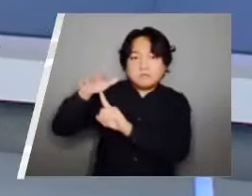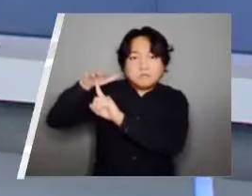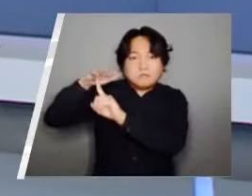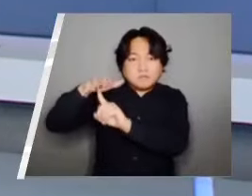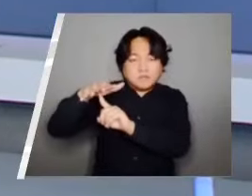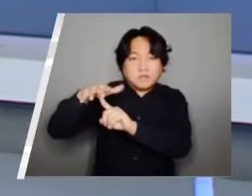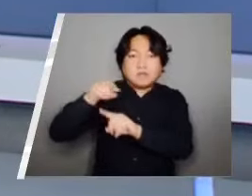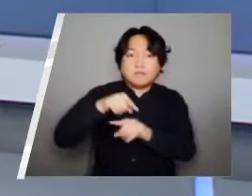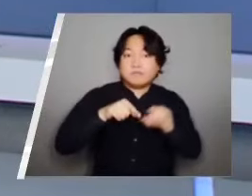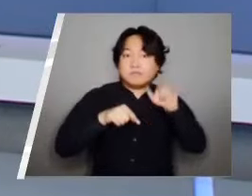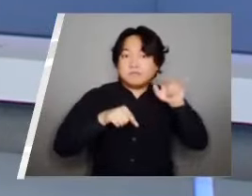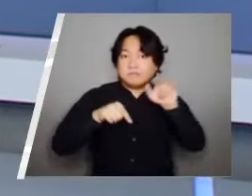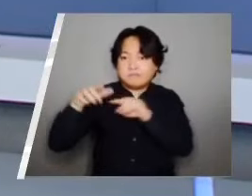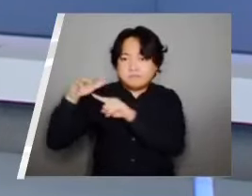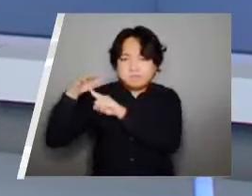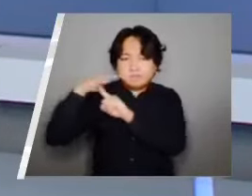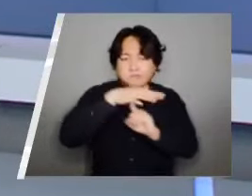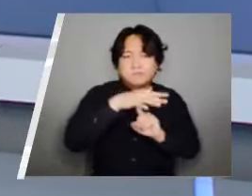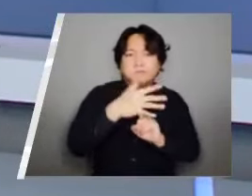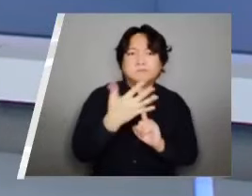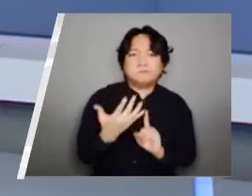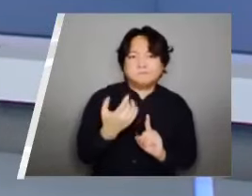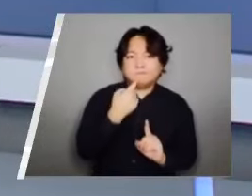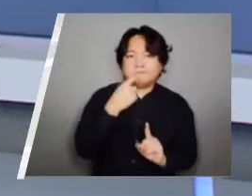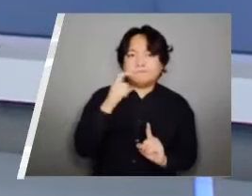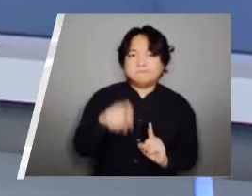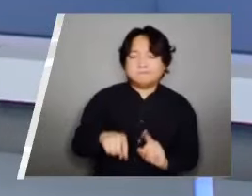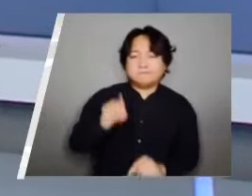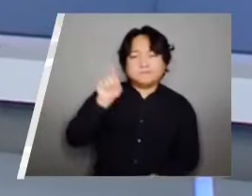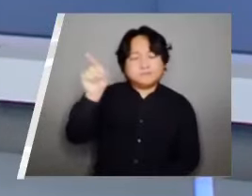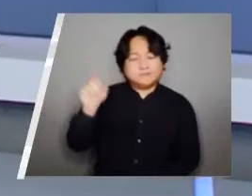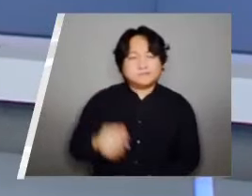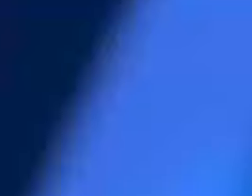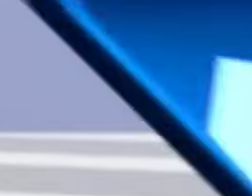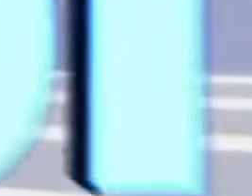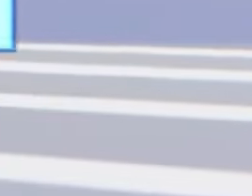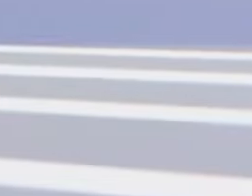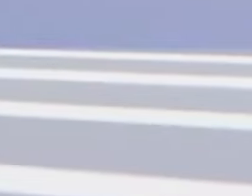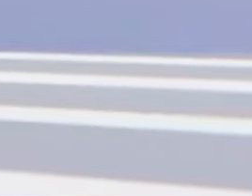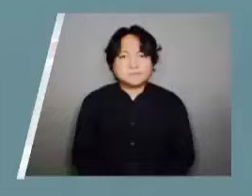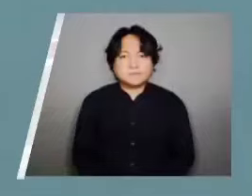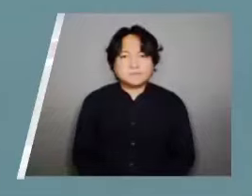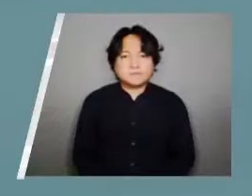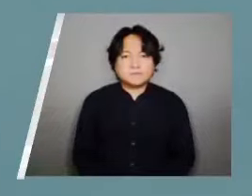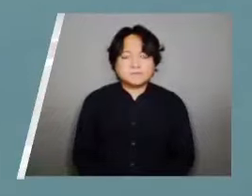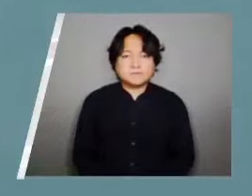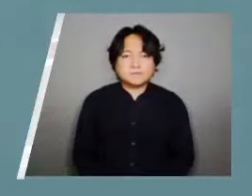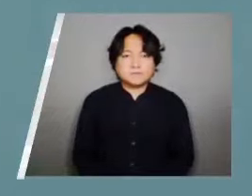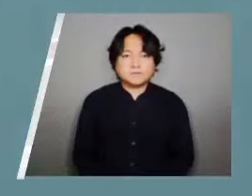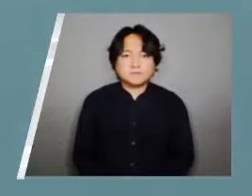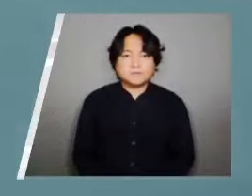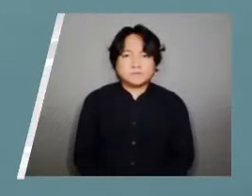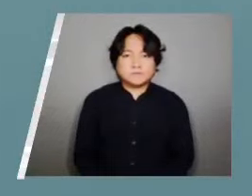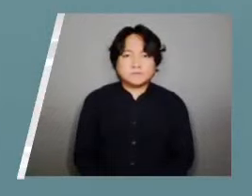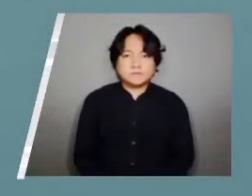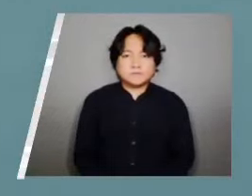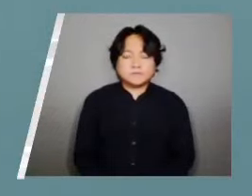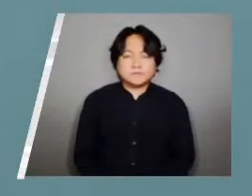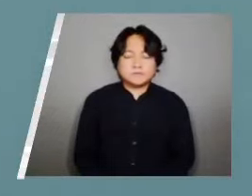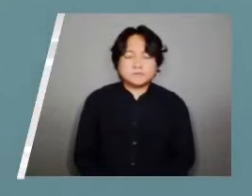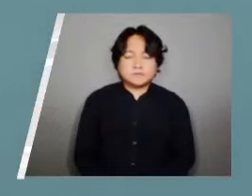bfar sa panatag sh saksi si Chino Gaston you are endangering the safety of